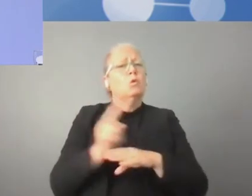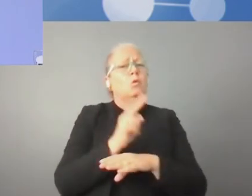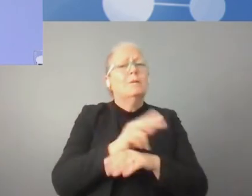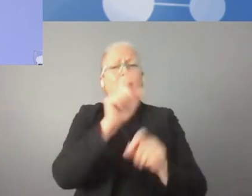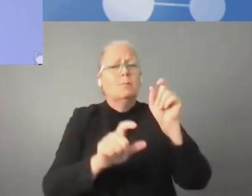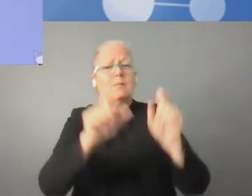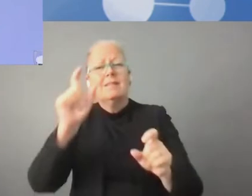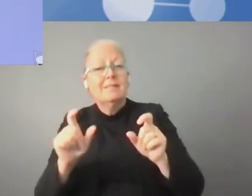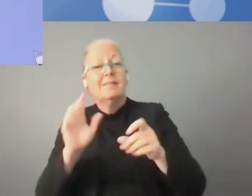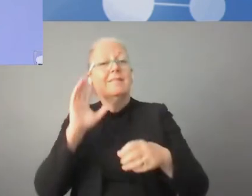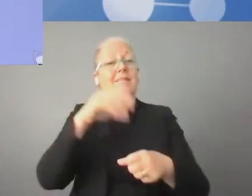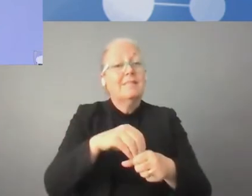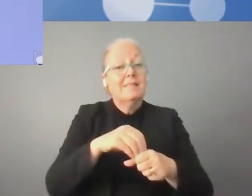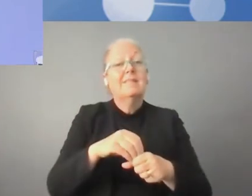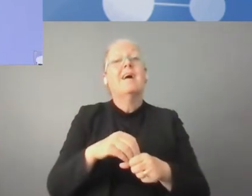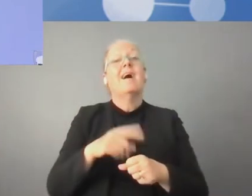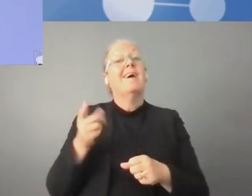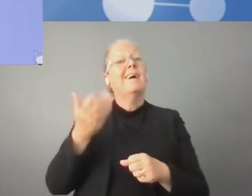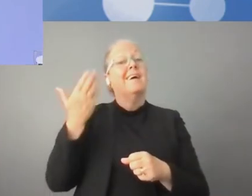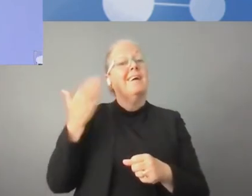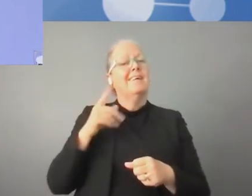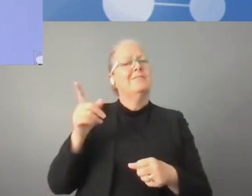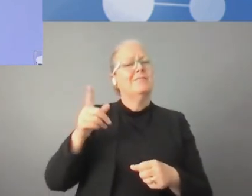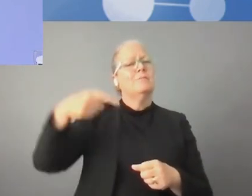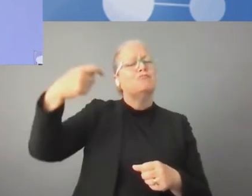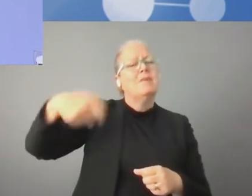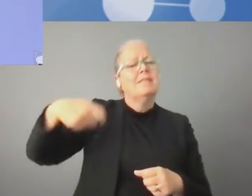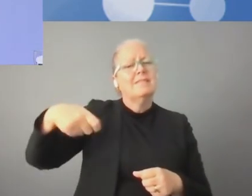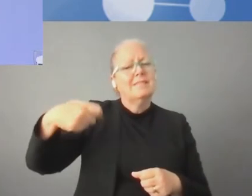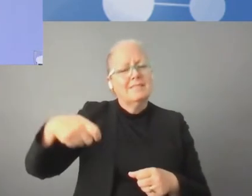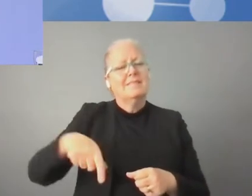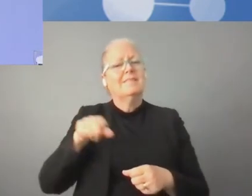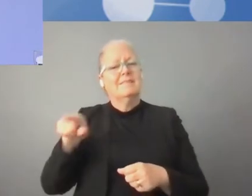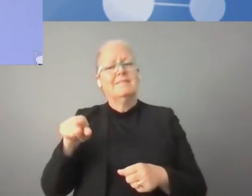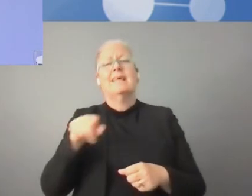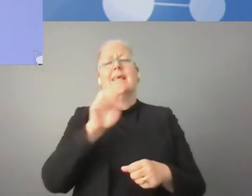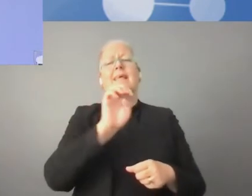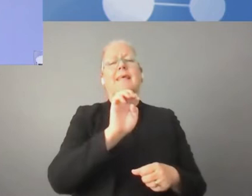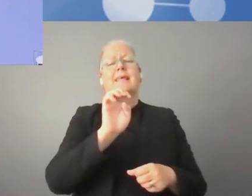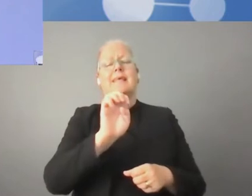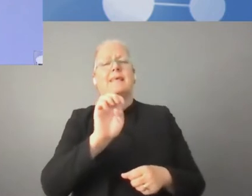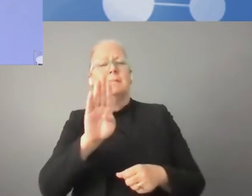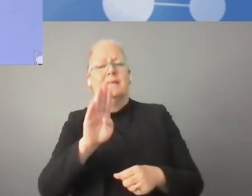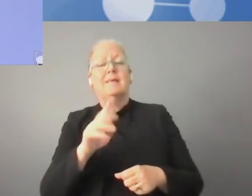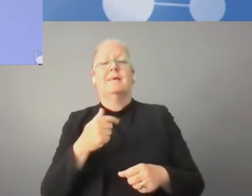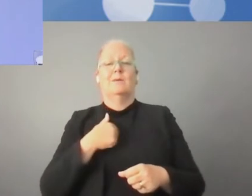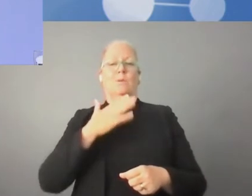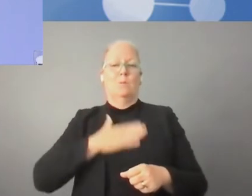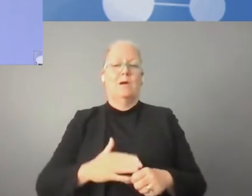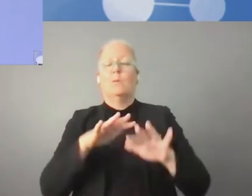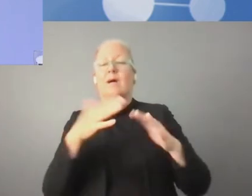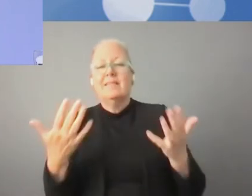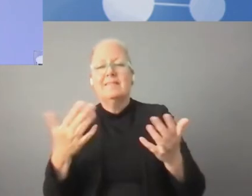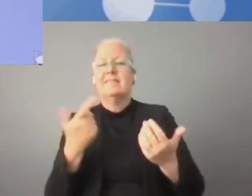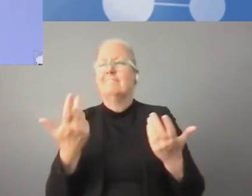件。我们需要所有的用户都能够使用互联网，能够利用这些基建的这个通讯设